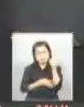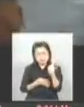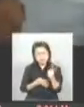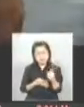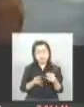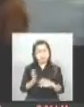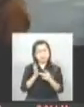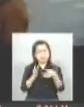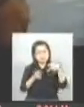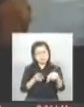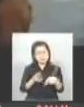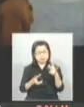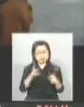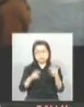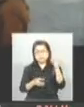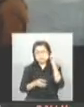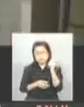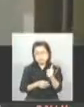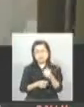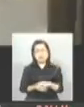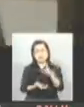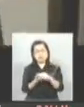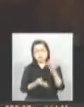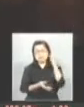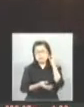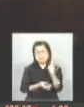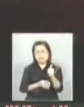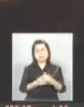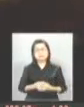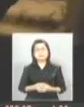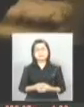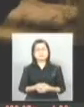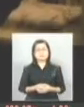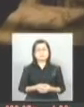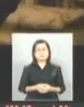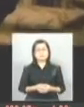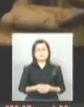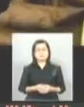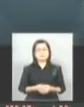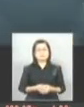เศษยอดเยี่ยมตัดต่อเสียงยอดเยี่ยมและบันทึกเสียงยอดเยี่ยม